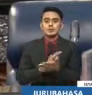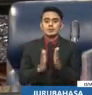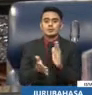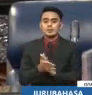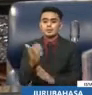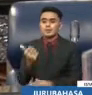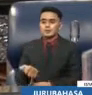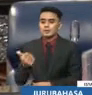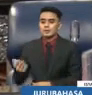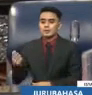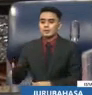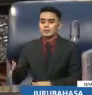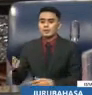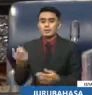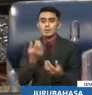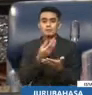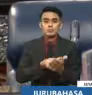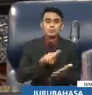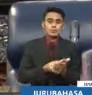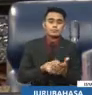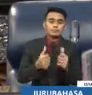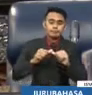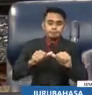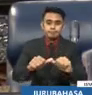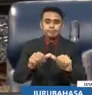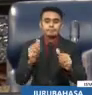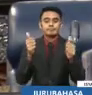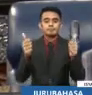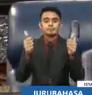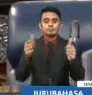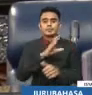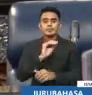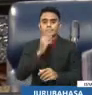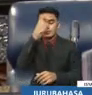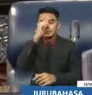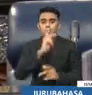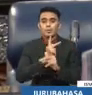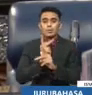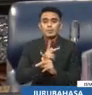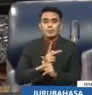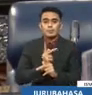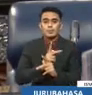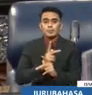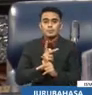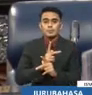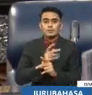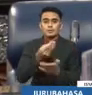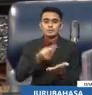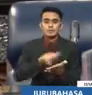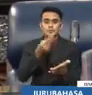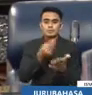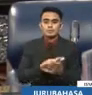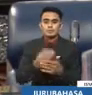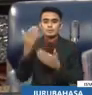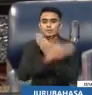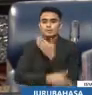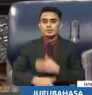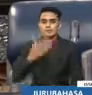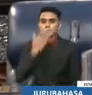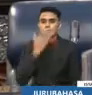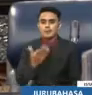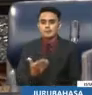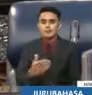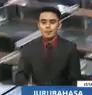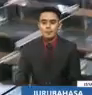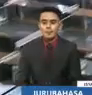alat dasar moneter dan keuangan sedia ada juga kekal berkesan adalah memelihara kestabilan moneter dan keuangan negara itu